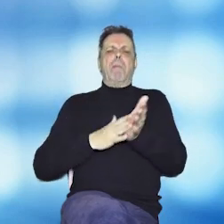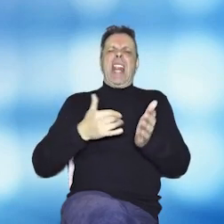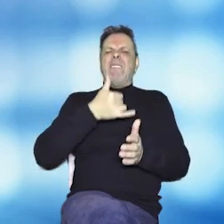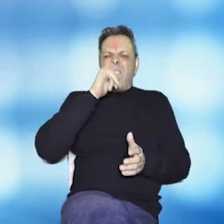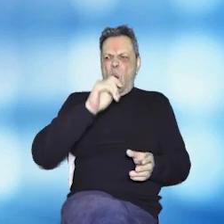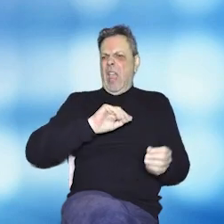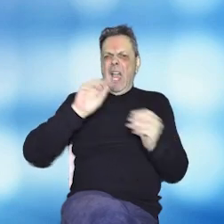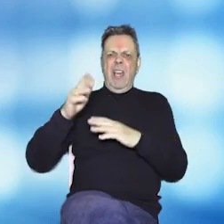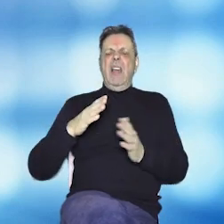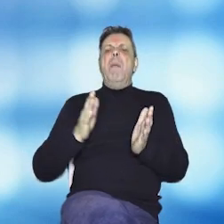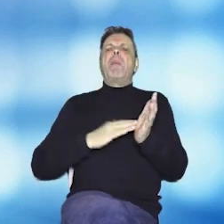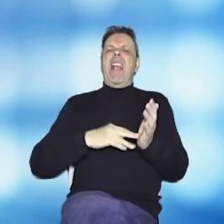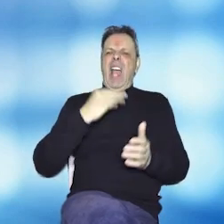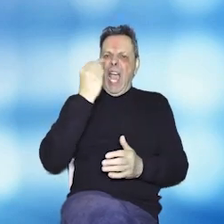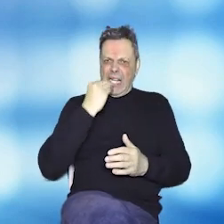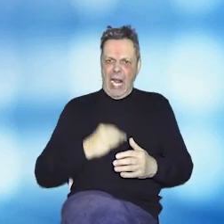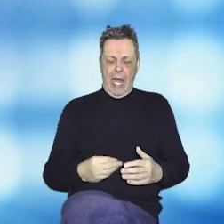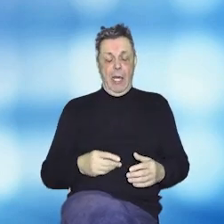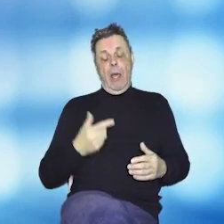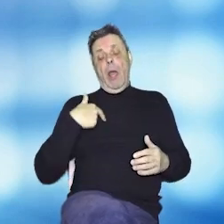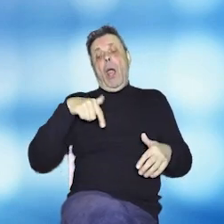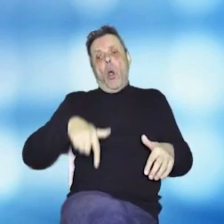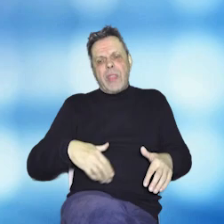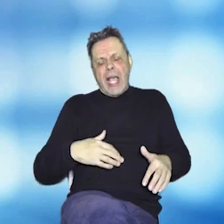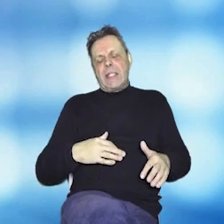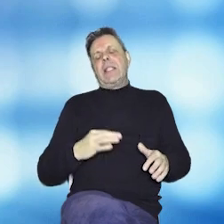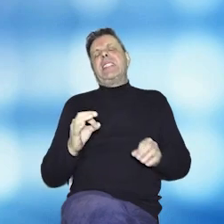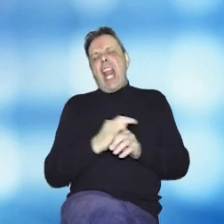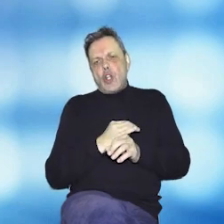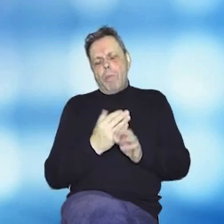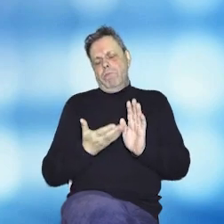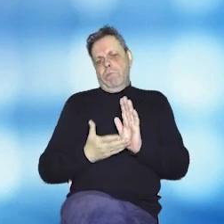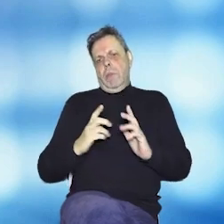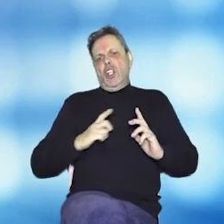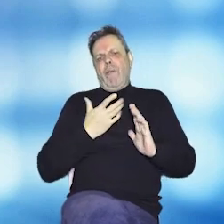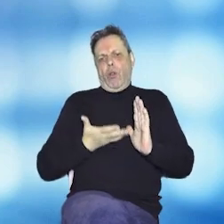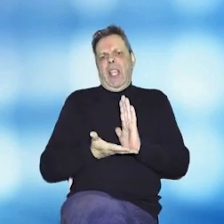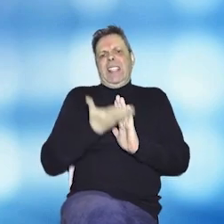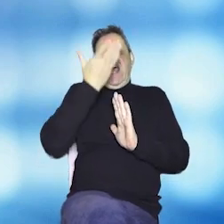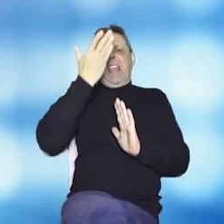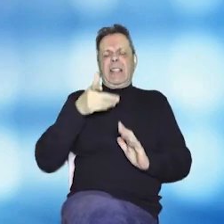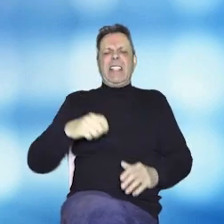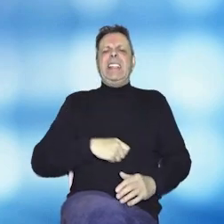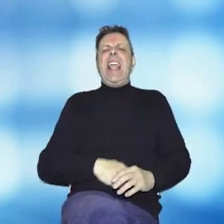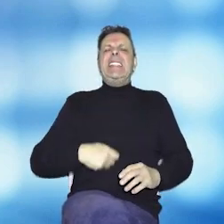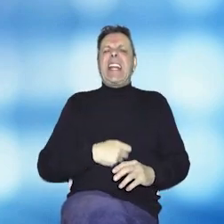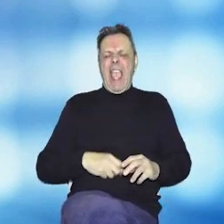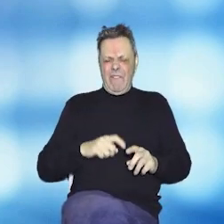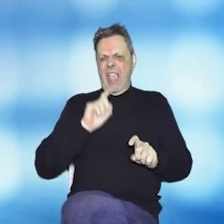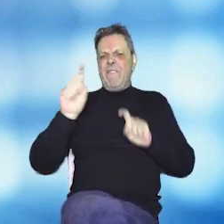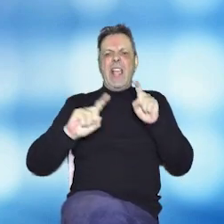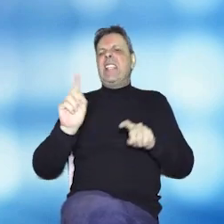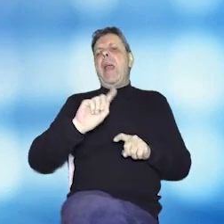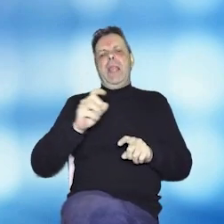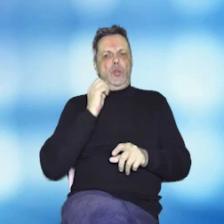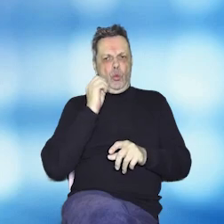vode, putem prljave hrane. Na sreću, kod nas je ipak standard takav života da te crijevne parazitoze